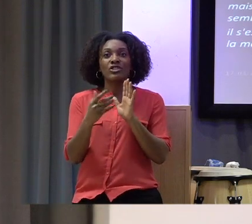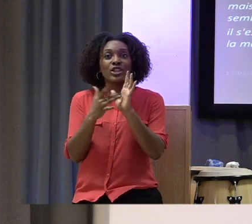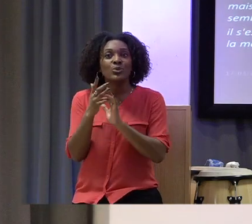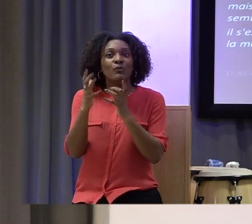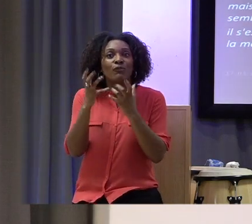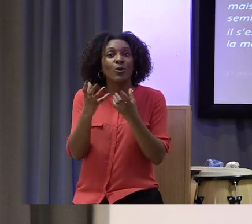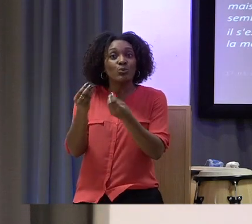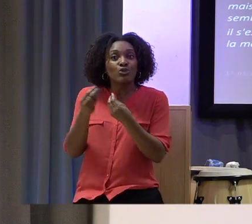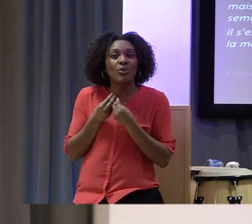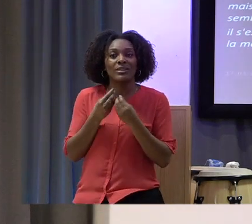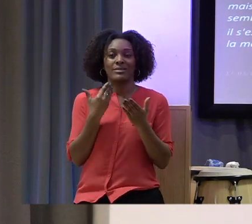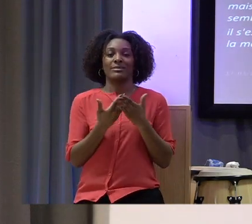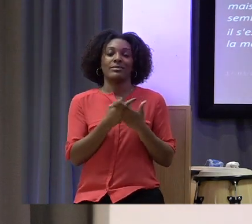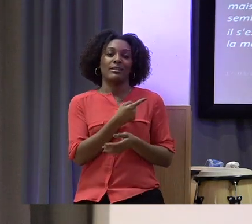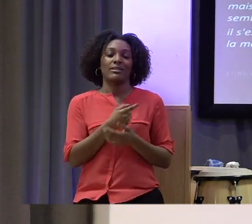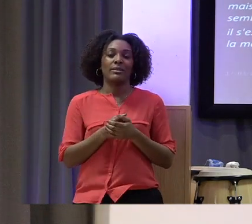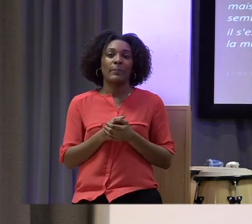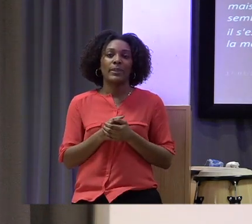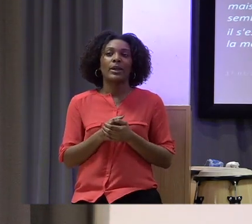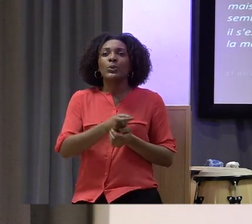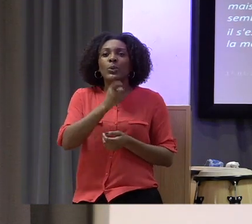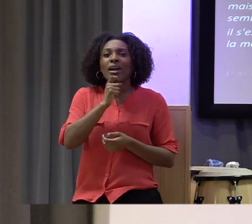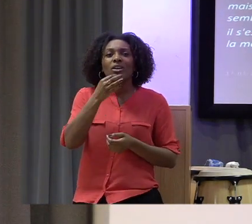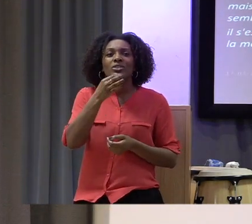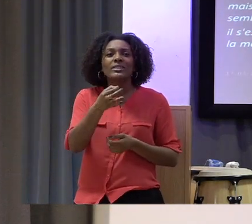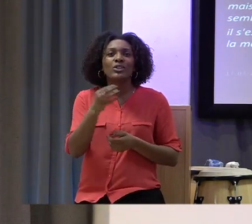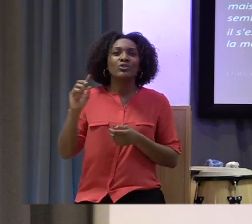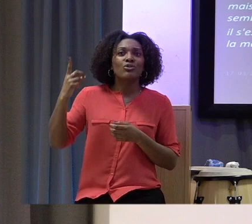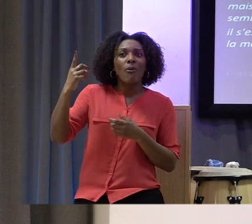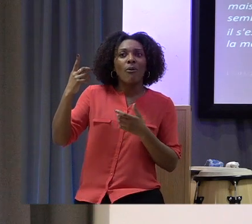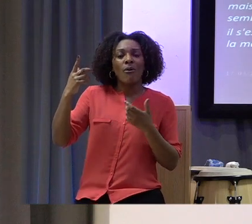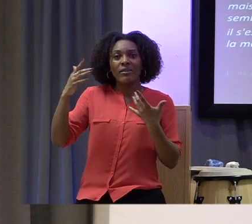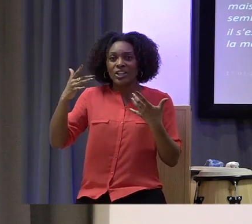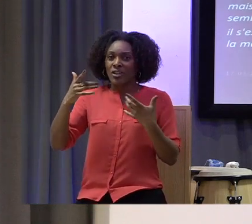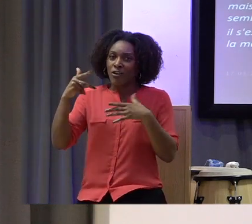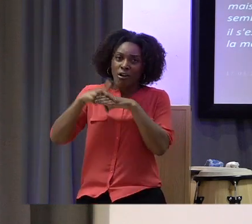nous donner. Et comme je disais tout à l'heure que Dieu a commencé à parler,